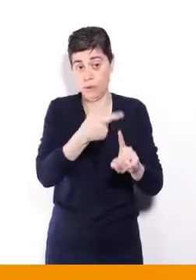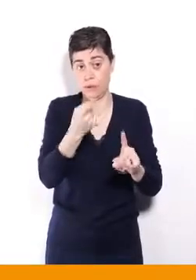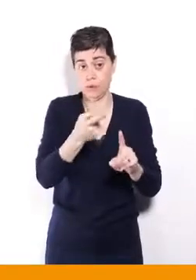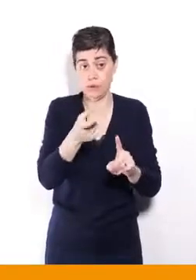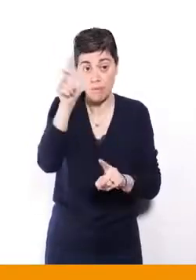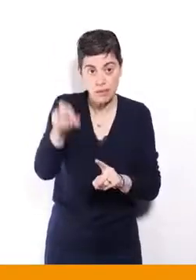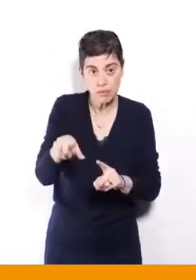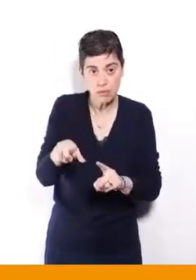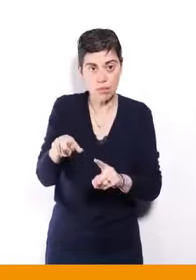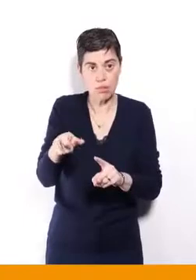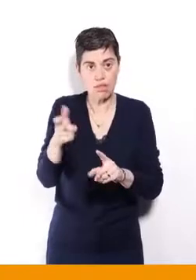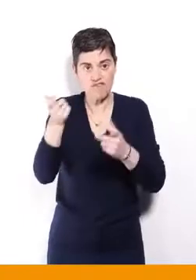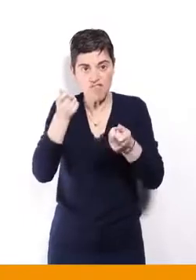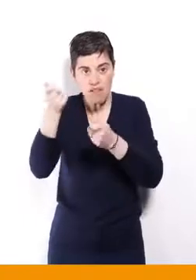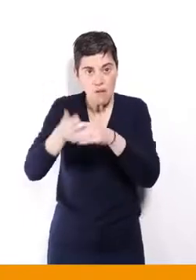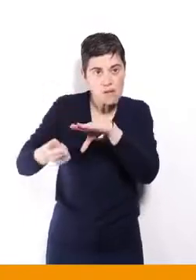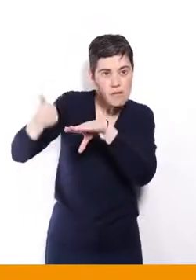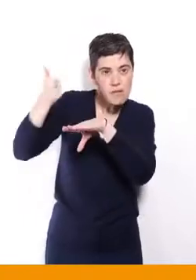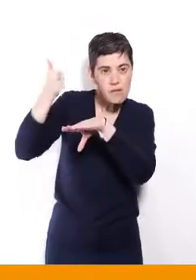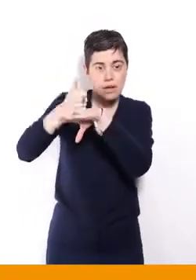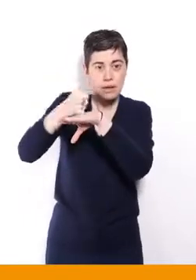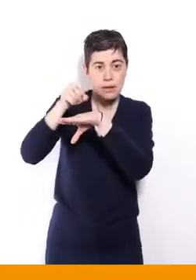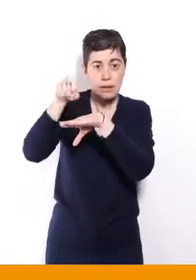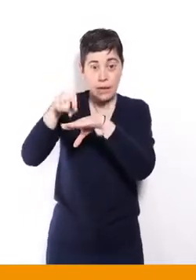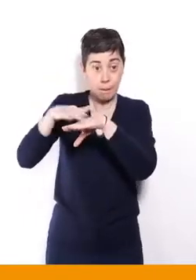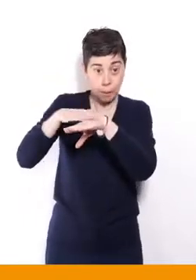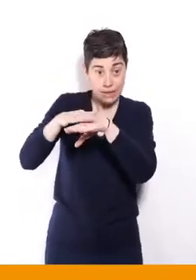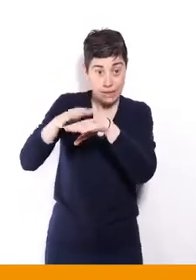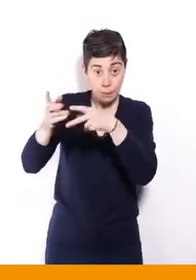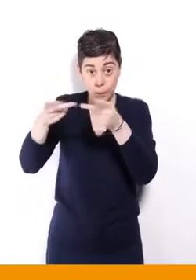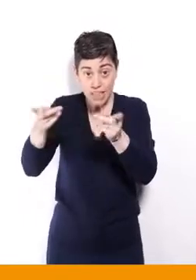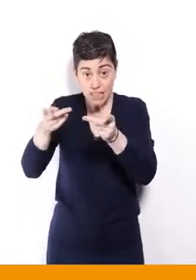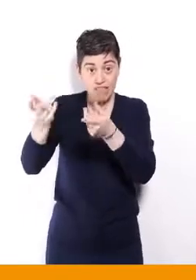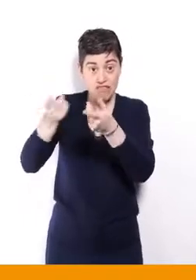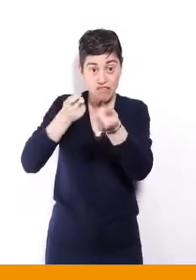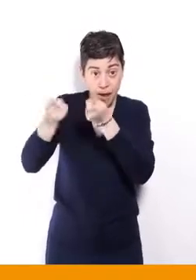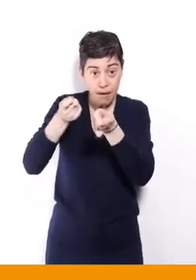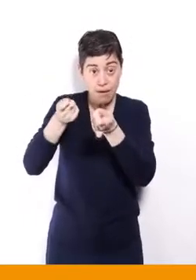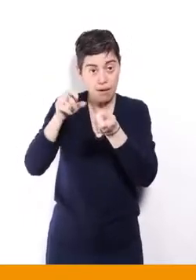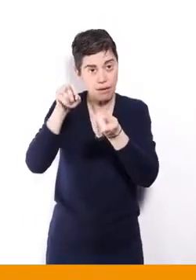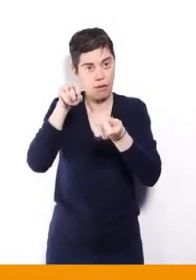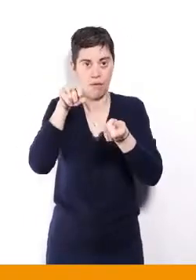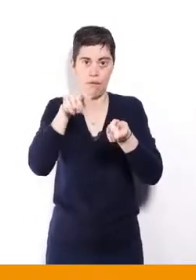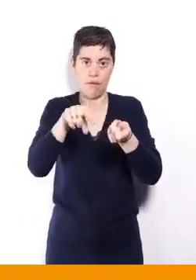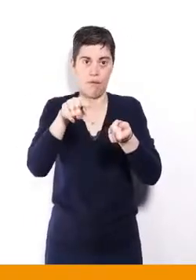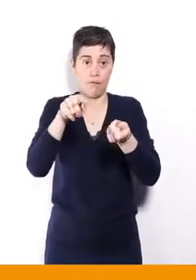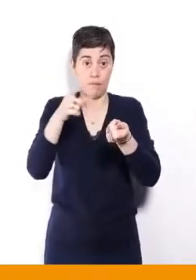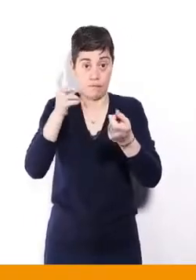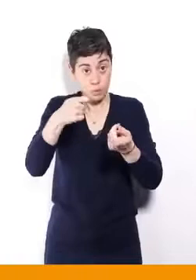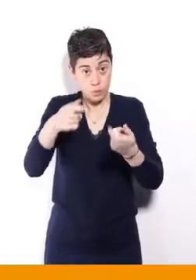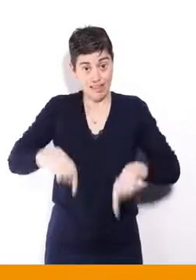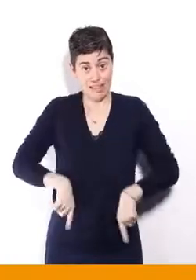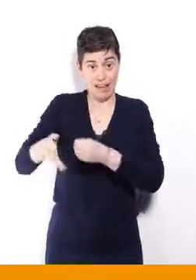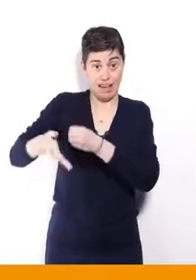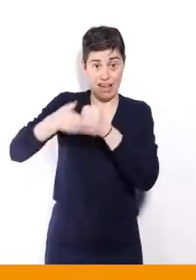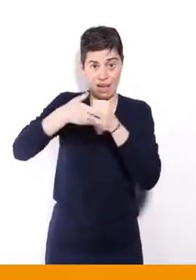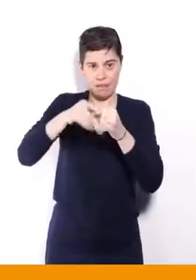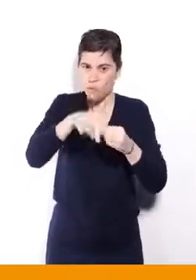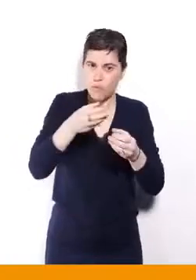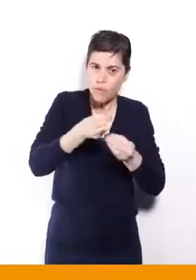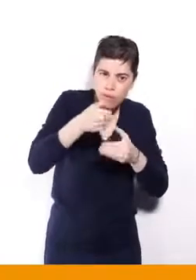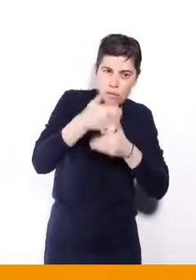dirigeants dans ces départements, avec le soutien de l'État, doivent avancer et pas sur le